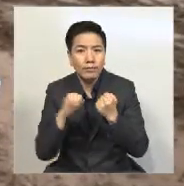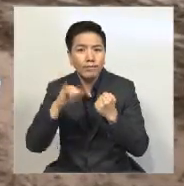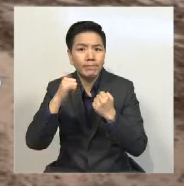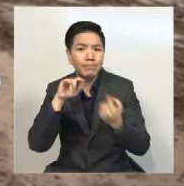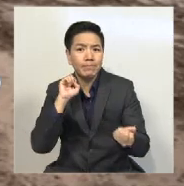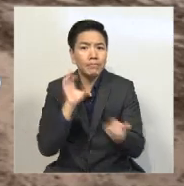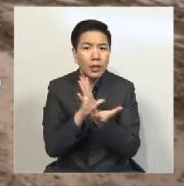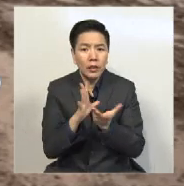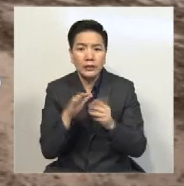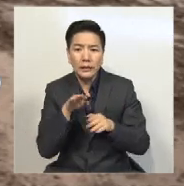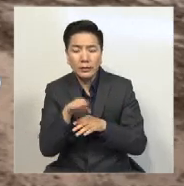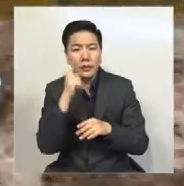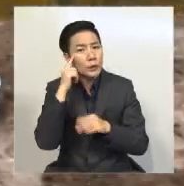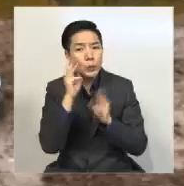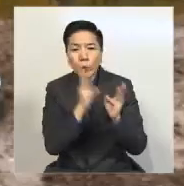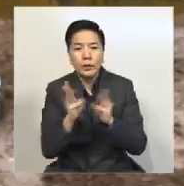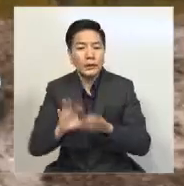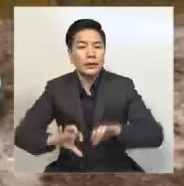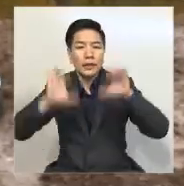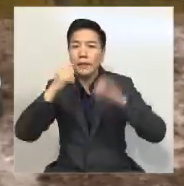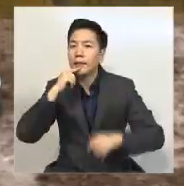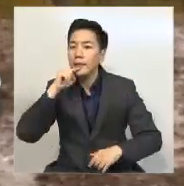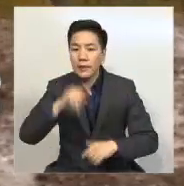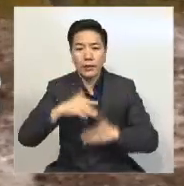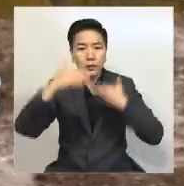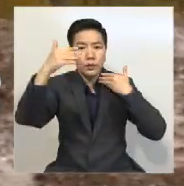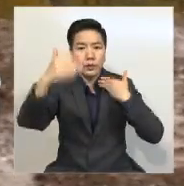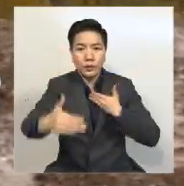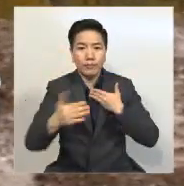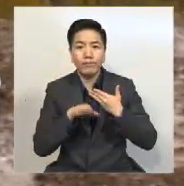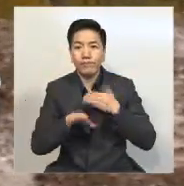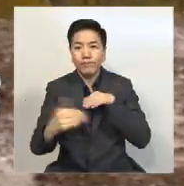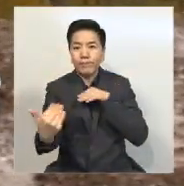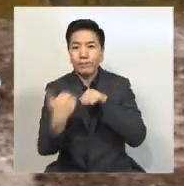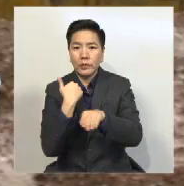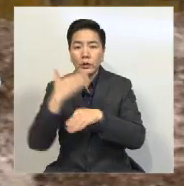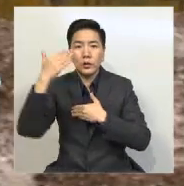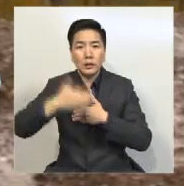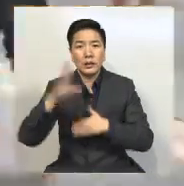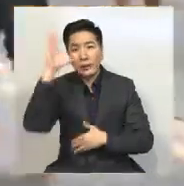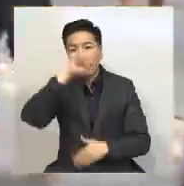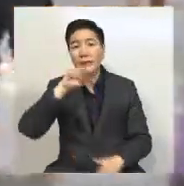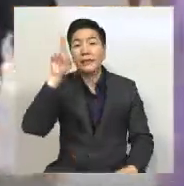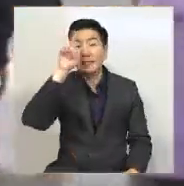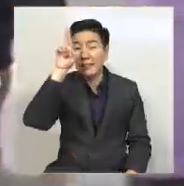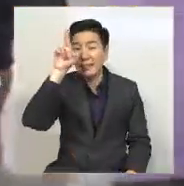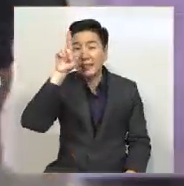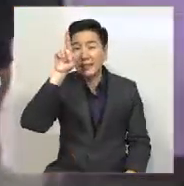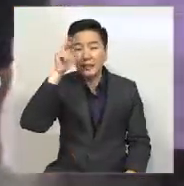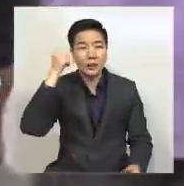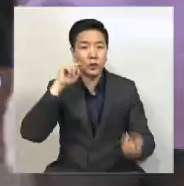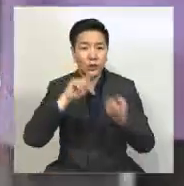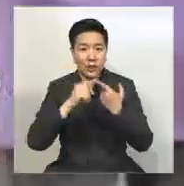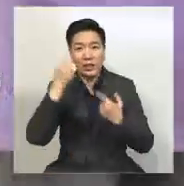จะก่อให้เกิดอันตรายกับตัวสะพานจึงมีมาตรการจากทางแขวงการทางให้นะครับการใช้รถยนต์ข้ามไปมาบนสะพานแห่งนี้ตั้งแต่6ทุ่มเมื่อคืนที่ผ่านมาและแจ้งไป